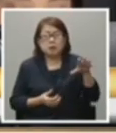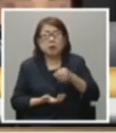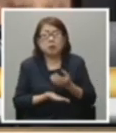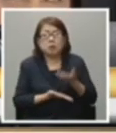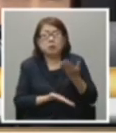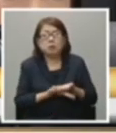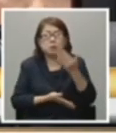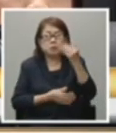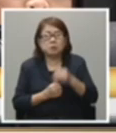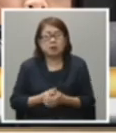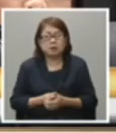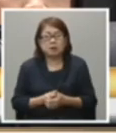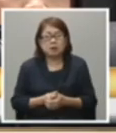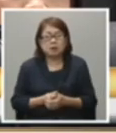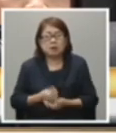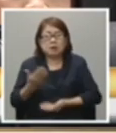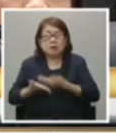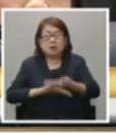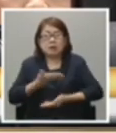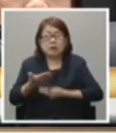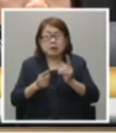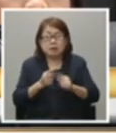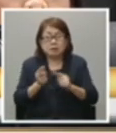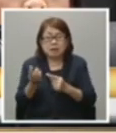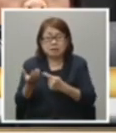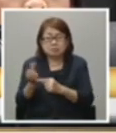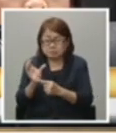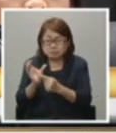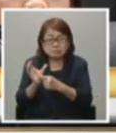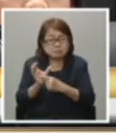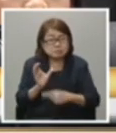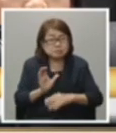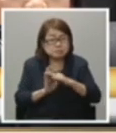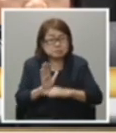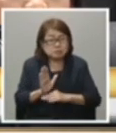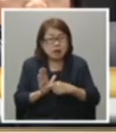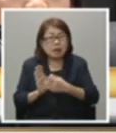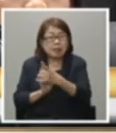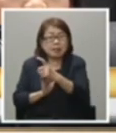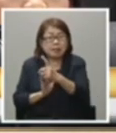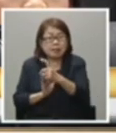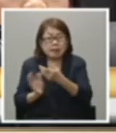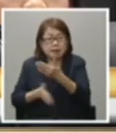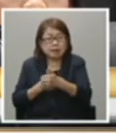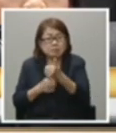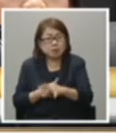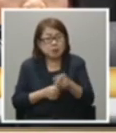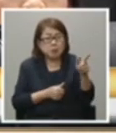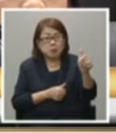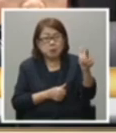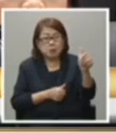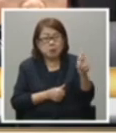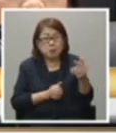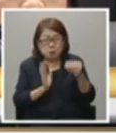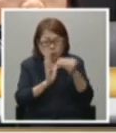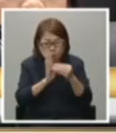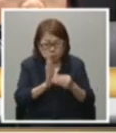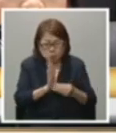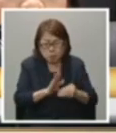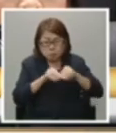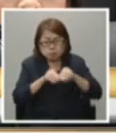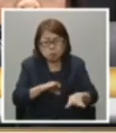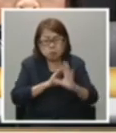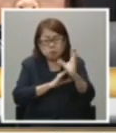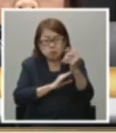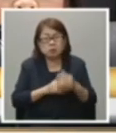SME ออนไลน์ไทยจะต้องตายอย่างถาวรเพราะว่าสู้สงครามดาต้าไม่ได้ไม่มีบริษัทไทยไหนนะ